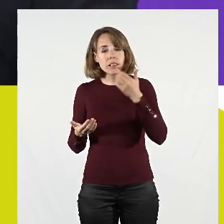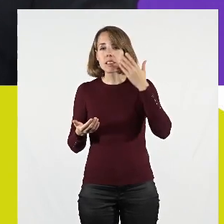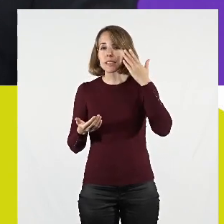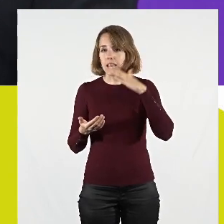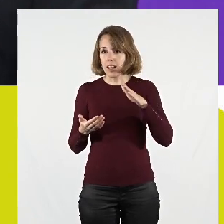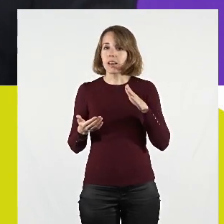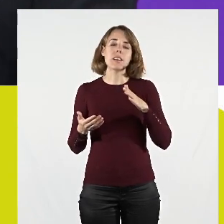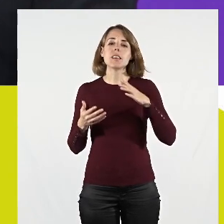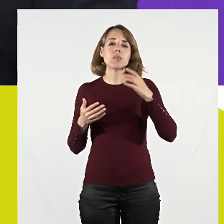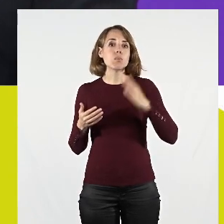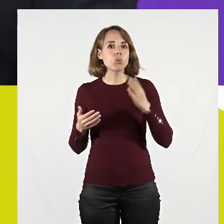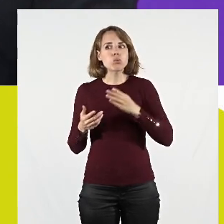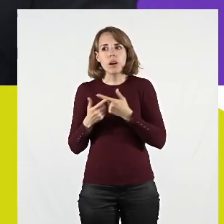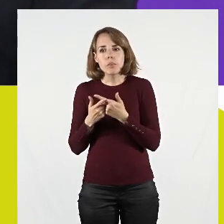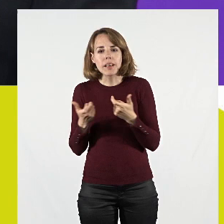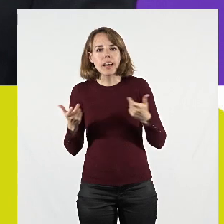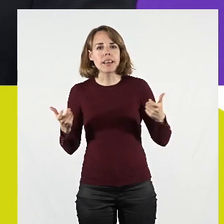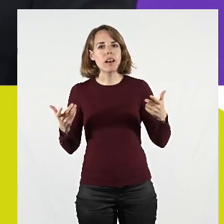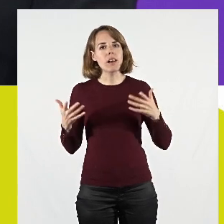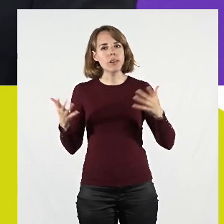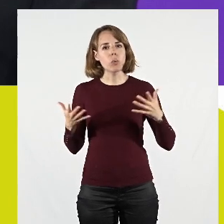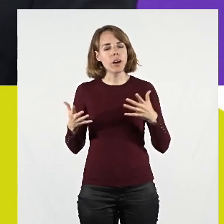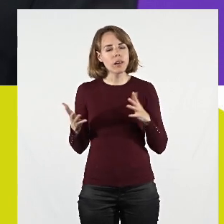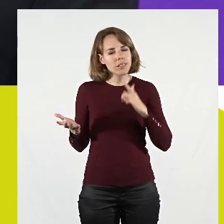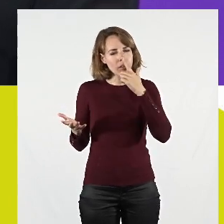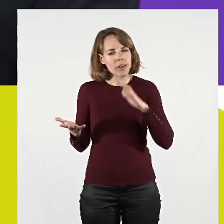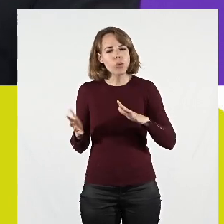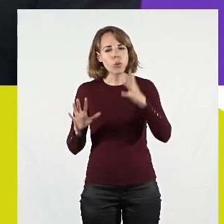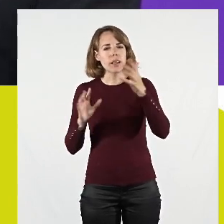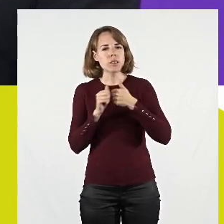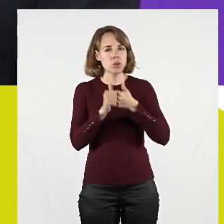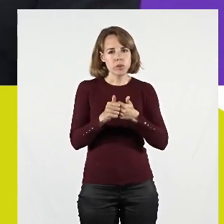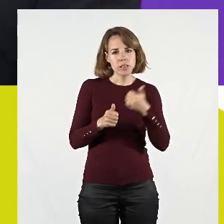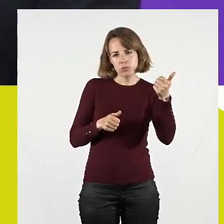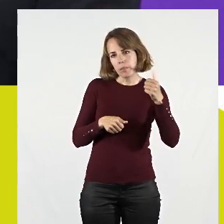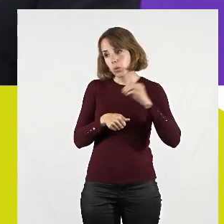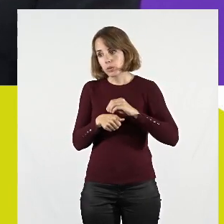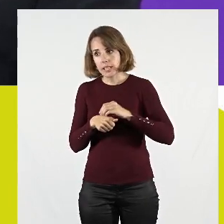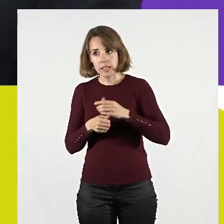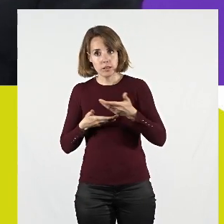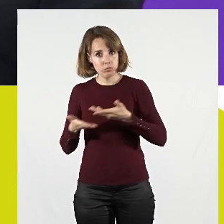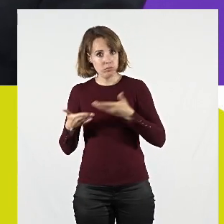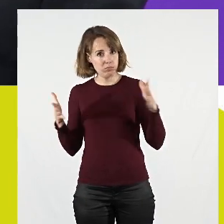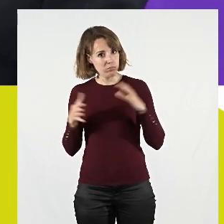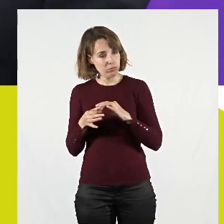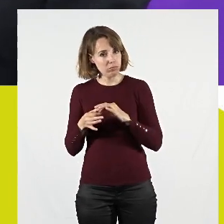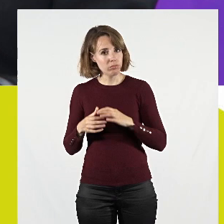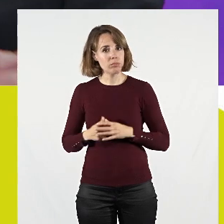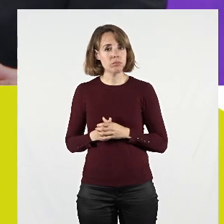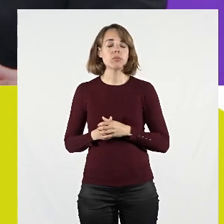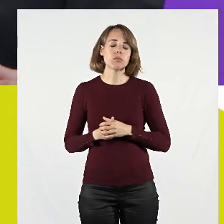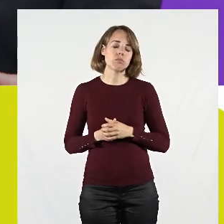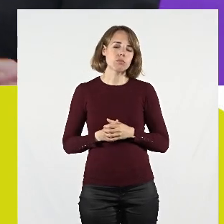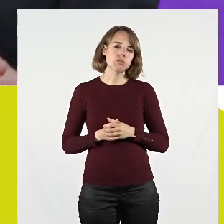leur matériel au regard de ce que vous dites et de ce que nous présentait David tout à l'heure? Oui, totalement. Alors, on agit finalement envers différentes cibles, envers